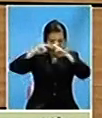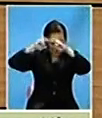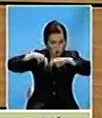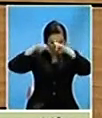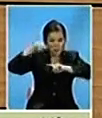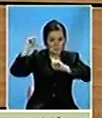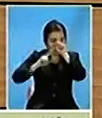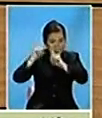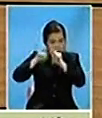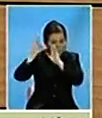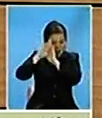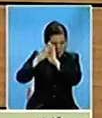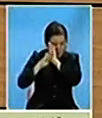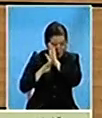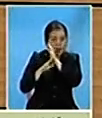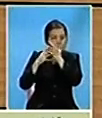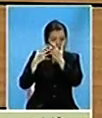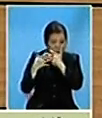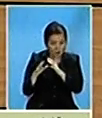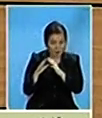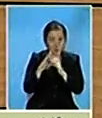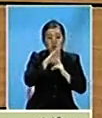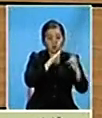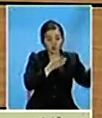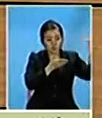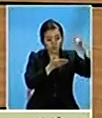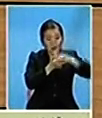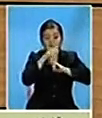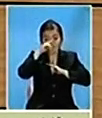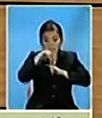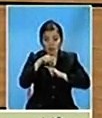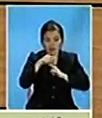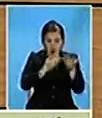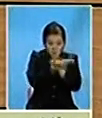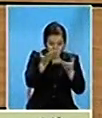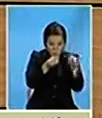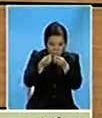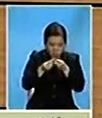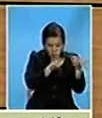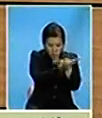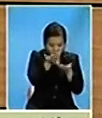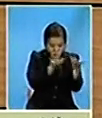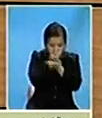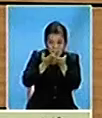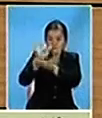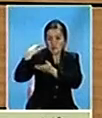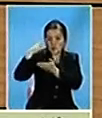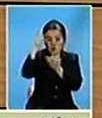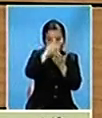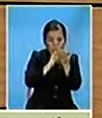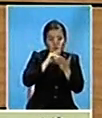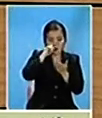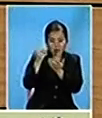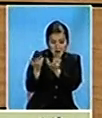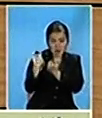ข้อมูลเหล่านี้เมื่อมาดำเนินการในไทยจะได้สามารถร่วมวิเคราะห์และเลือกข้อมูลที่เป็นประโยชน์ต่อประเทศไทยที่สุด